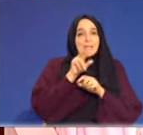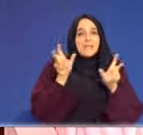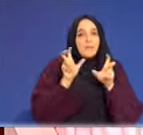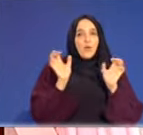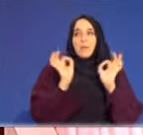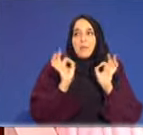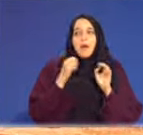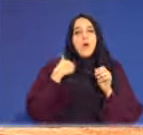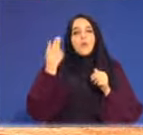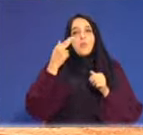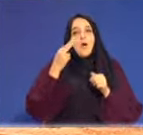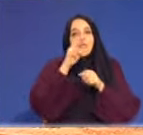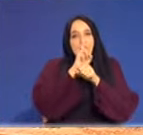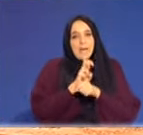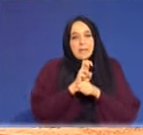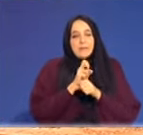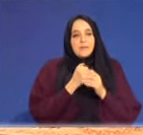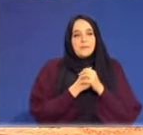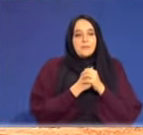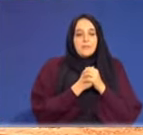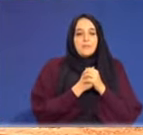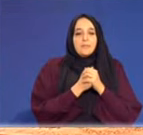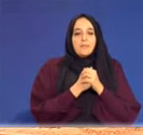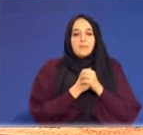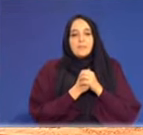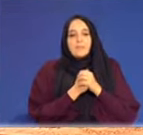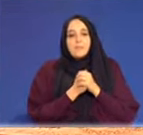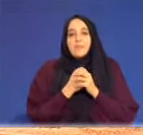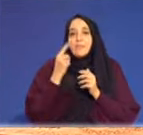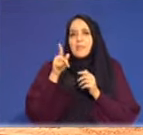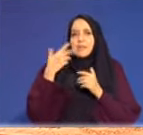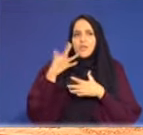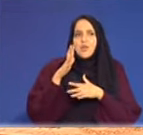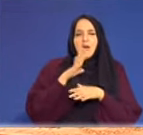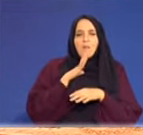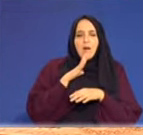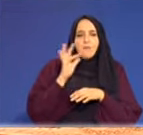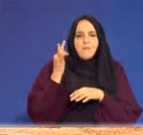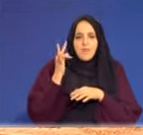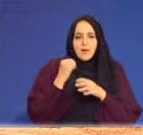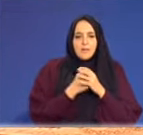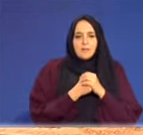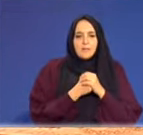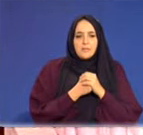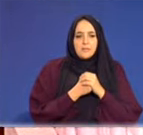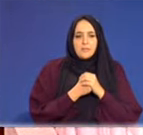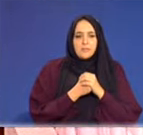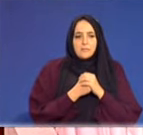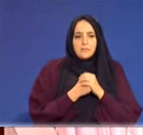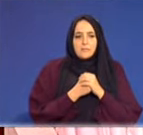طيب. خلاص طيب. تفضلي إذا. تفضلي. أنا عندي كان عندي أخ. ومن بعد الأخ